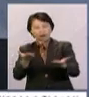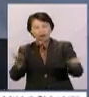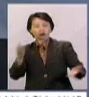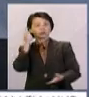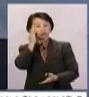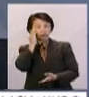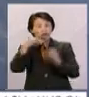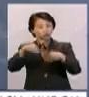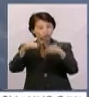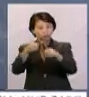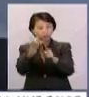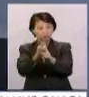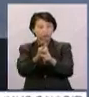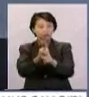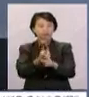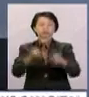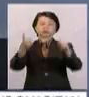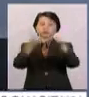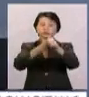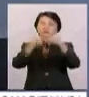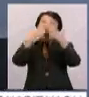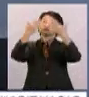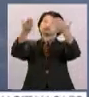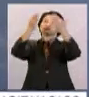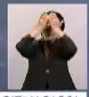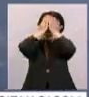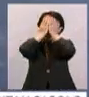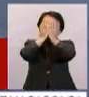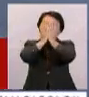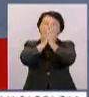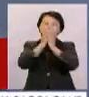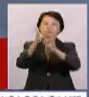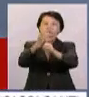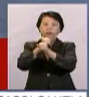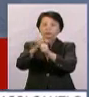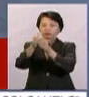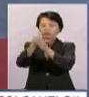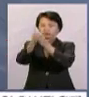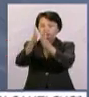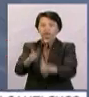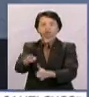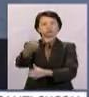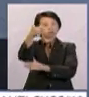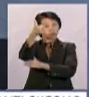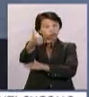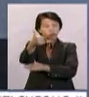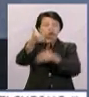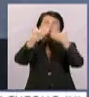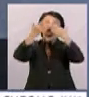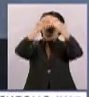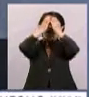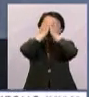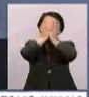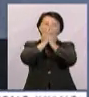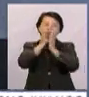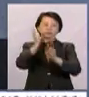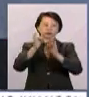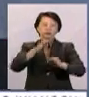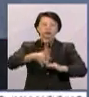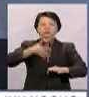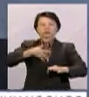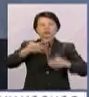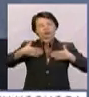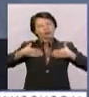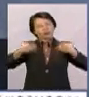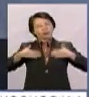kita rasa macam bersyukur kepada Allah Subhanahu Taala ya, kita mendapat seorang pemimpin yang hebat. Dan alhamdulillah kalau ditanya perasaan tu sangat